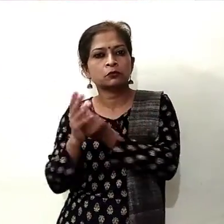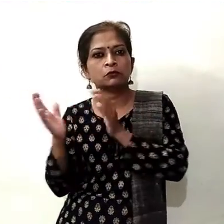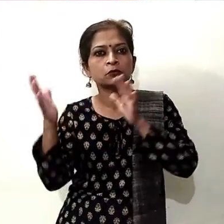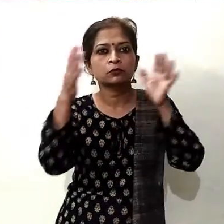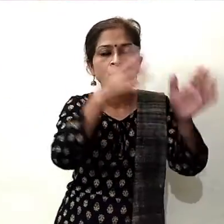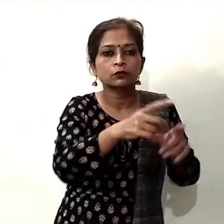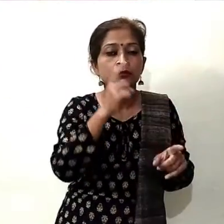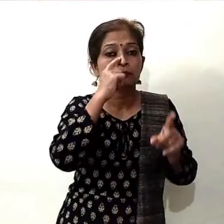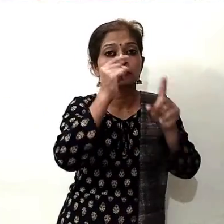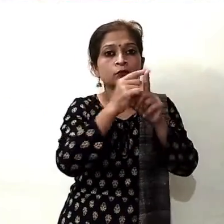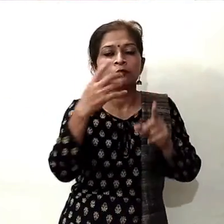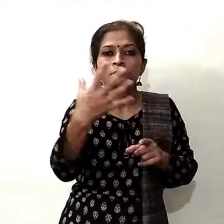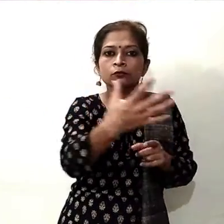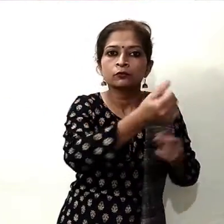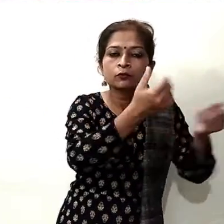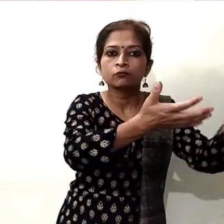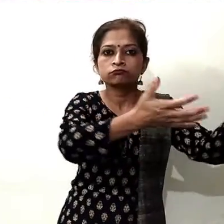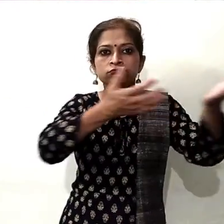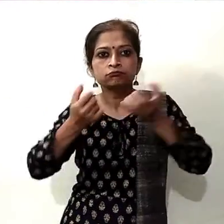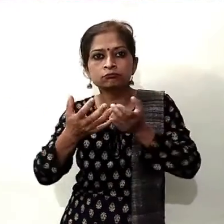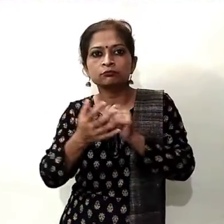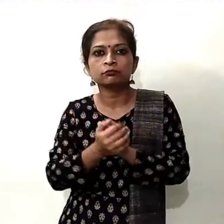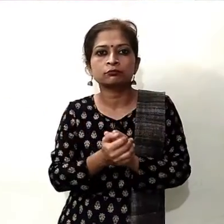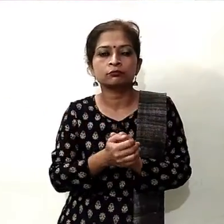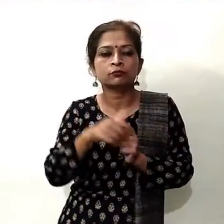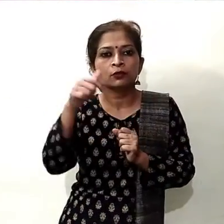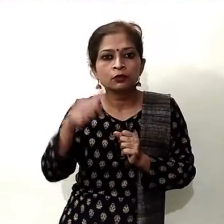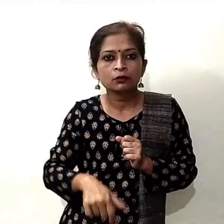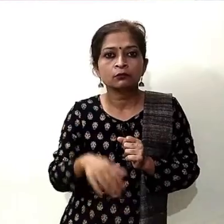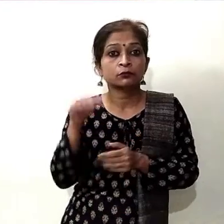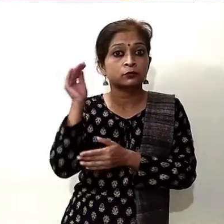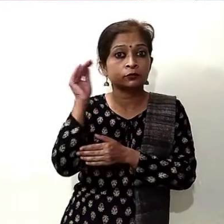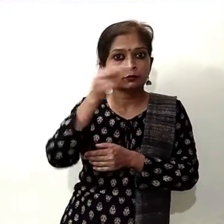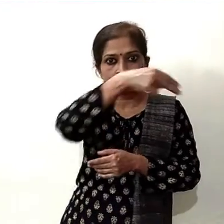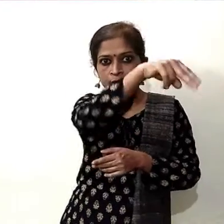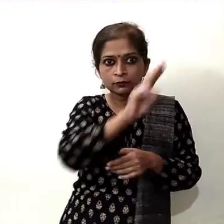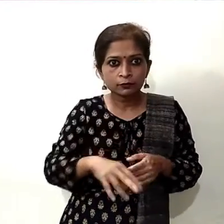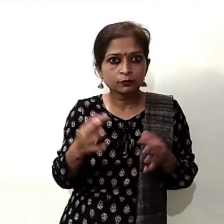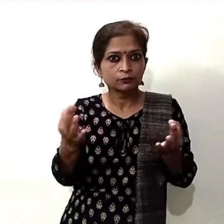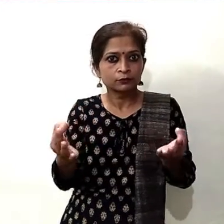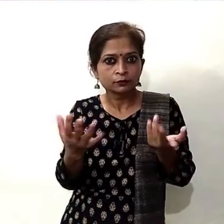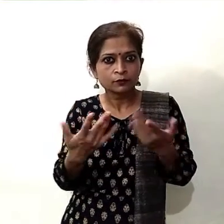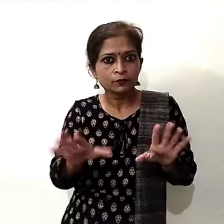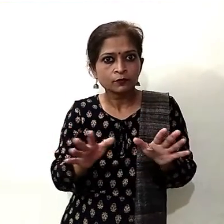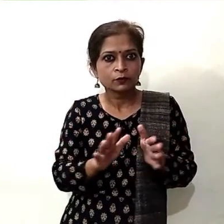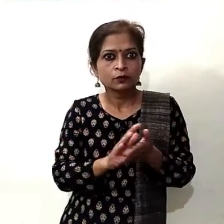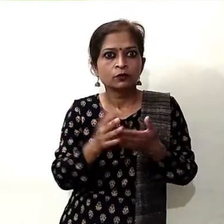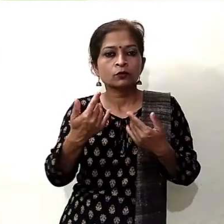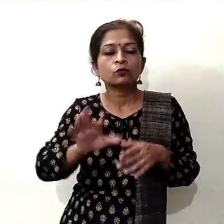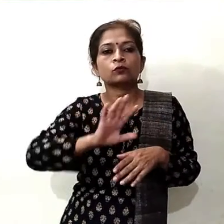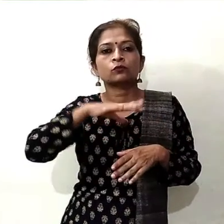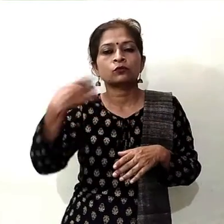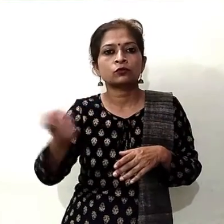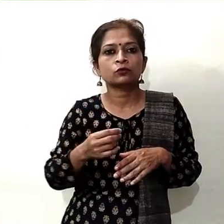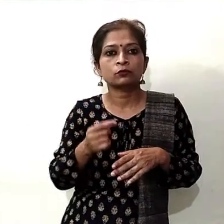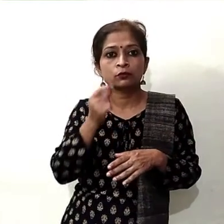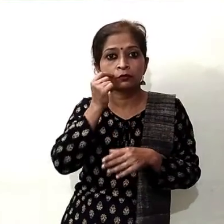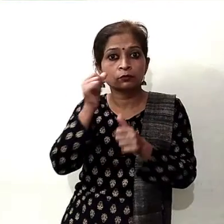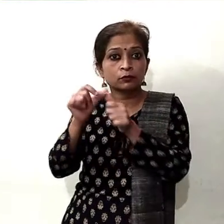लिए। होना क्या था? होना यह था कि शिव जी आए वापस तपस्या से, अंधक को अपने त्रिशूल से टांग दिया